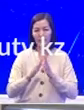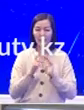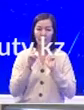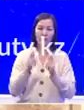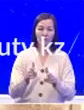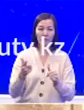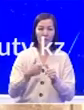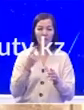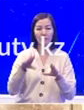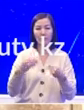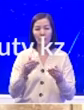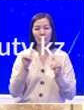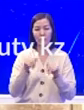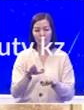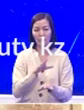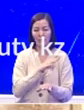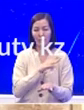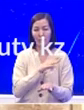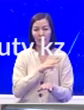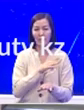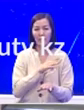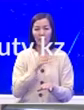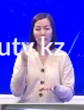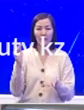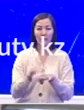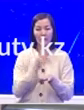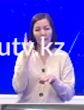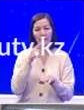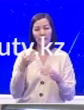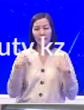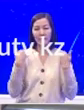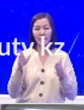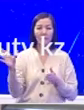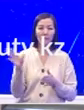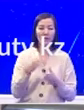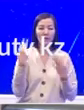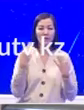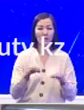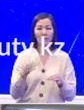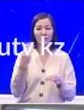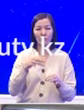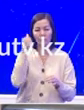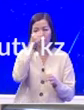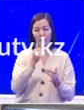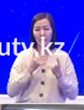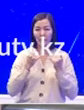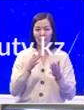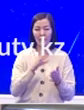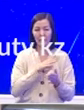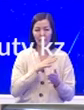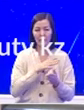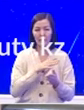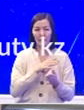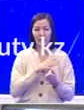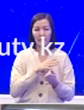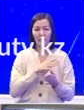жөнінде шешім қабылдаған болатын. Бұл игі бастамалардың барлығы осы тәуелсіздігіміздің 30 жылдық қарсаңында өтіп жатқан жұмыс. Бұнымен